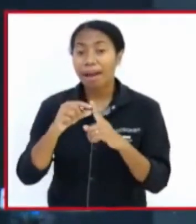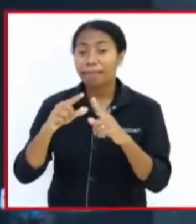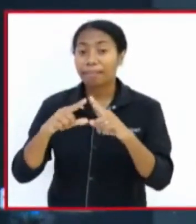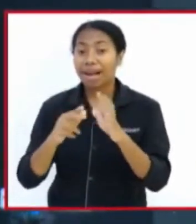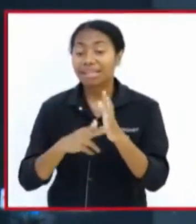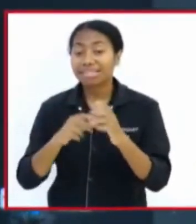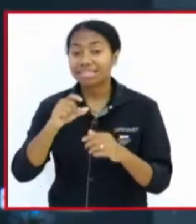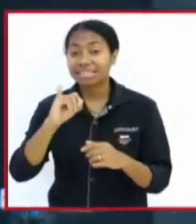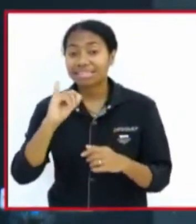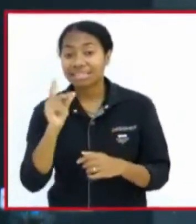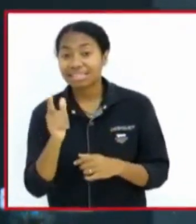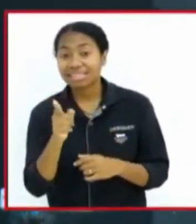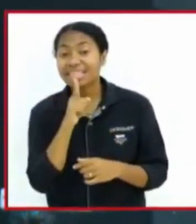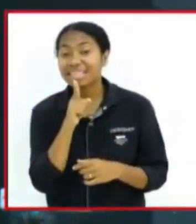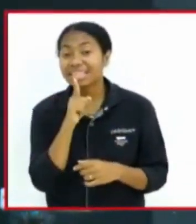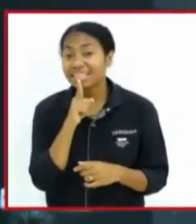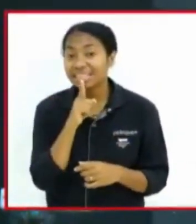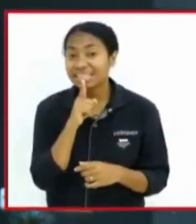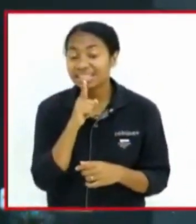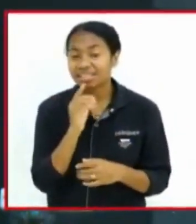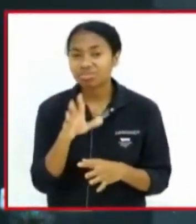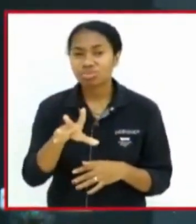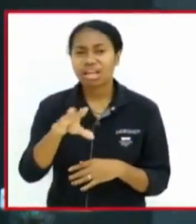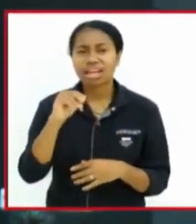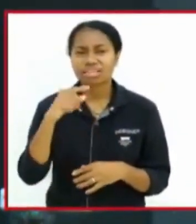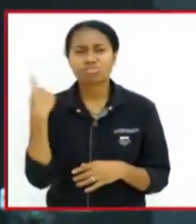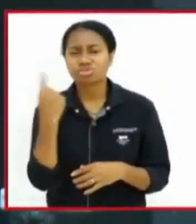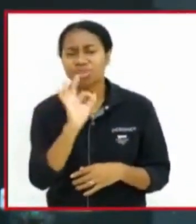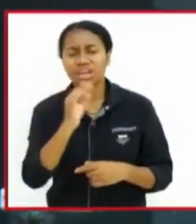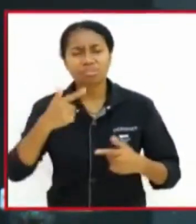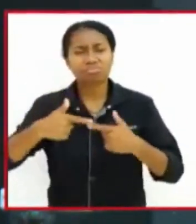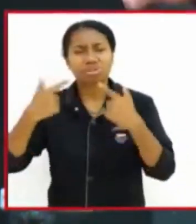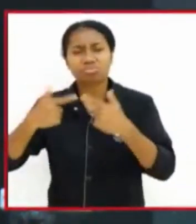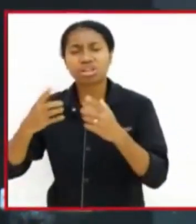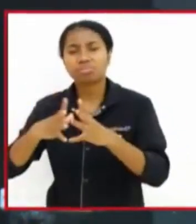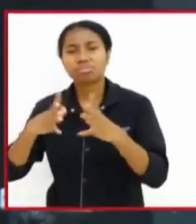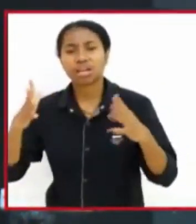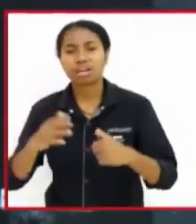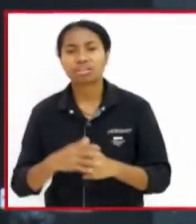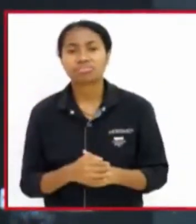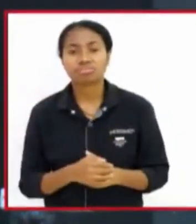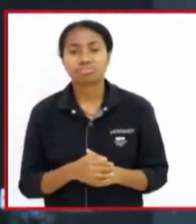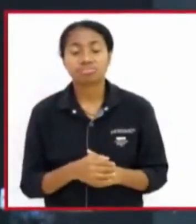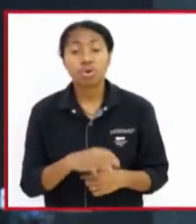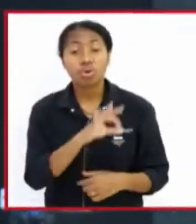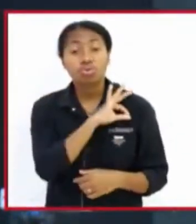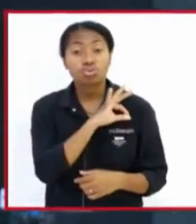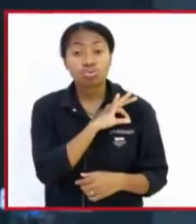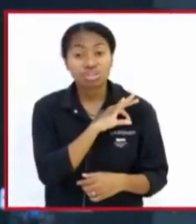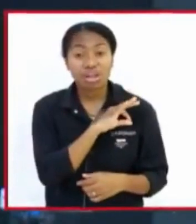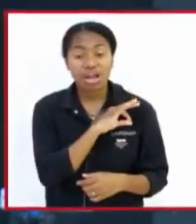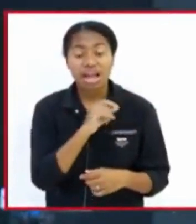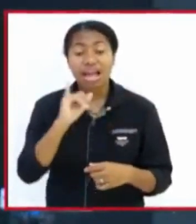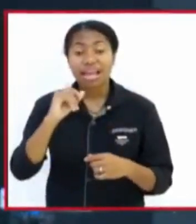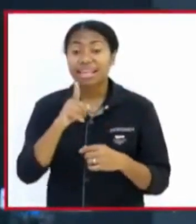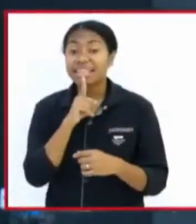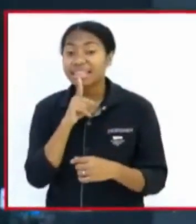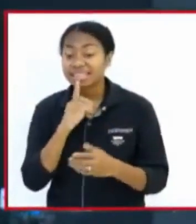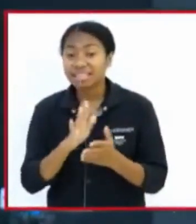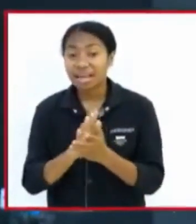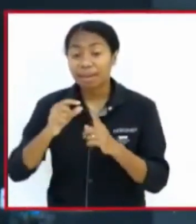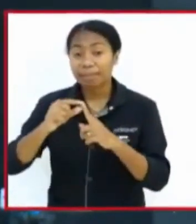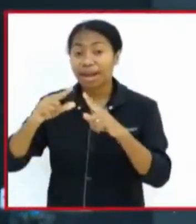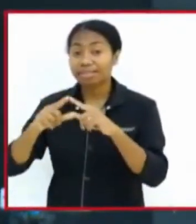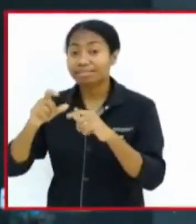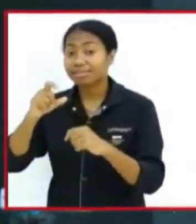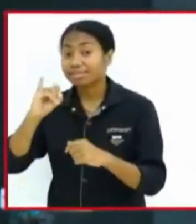tarik pasukan semua supaya jangan terjadi perang besar antara Oh ya untungnya inggris-perancis internet mendengar Amerika tarik